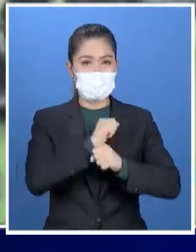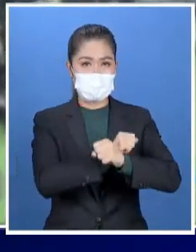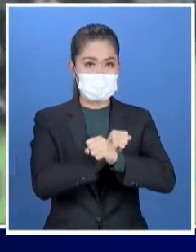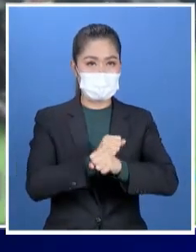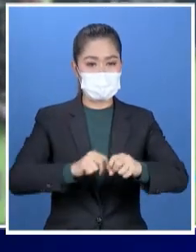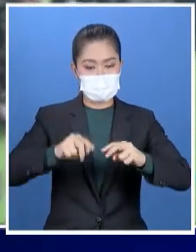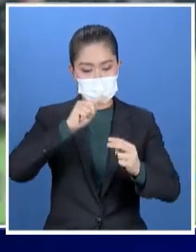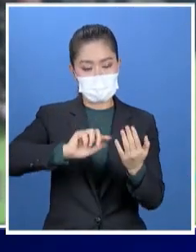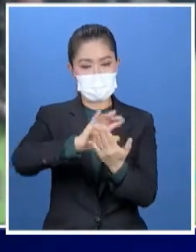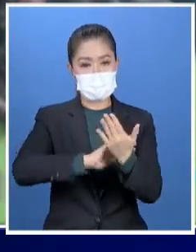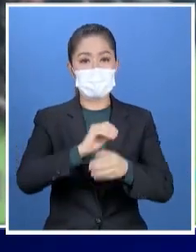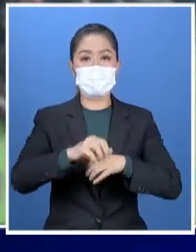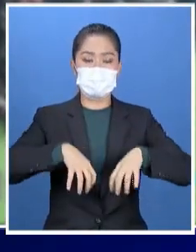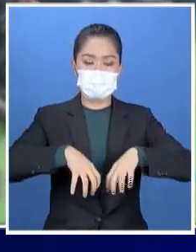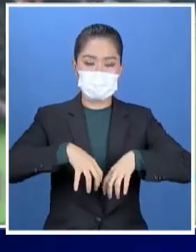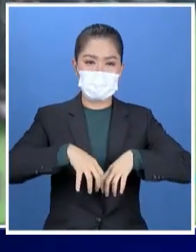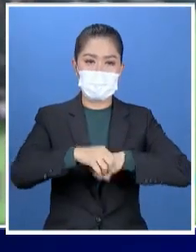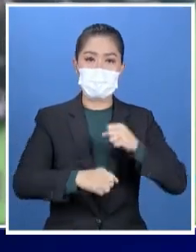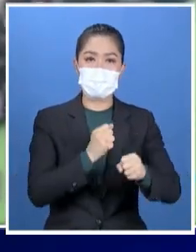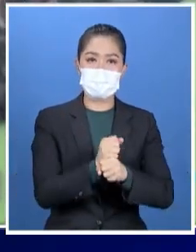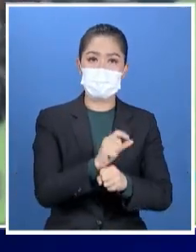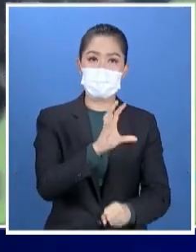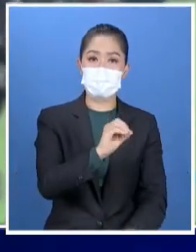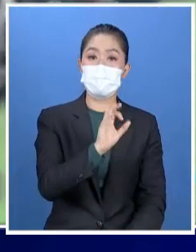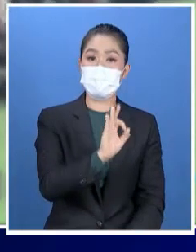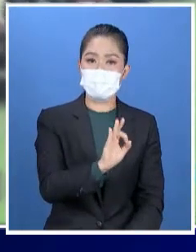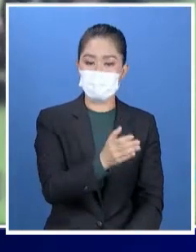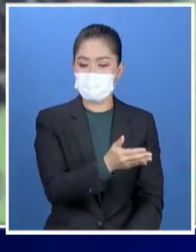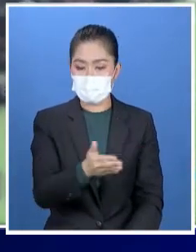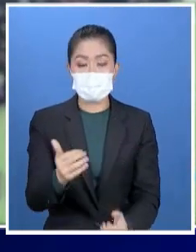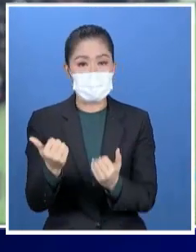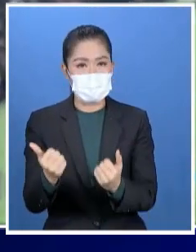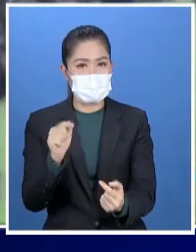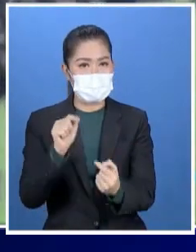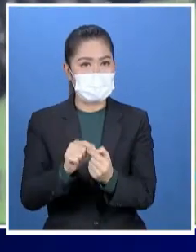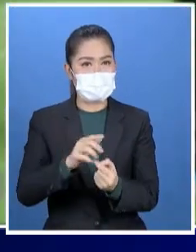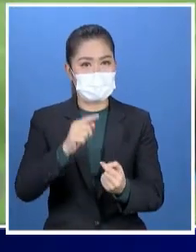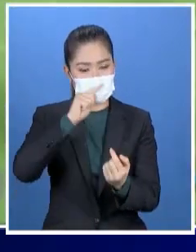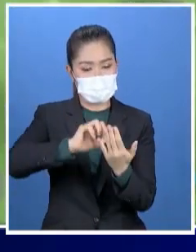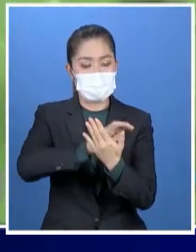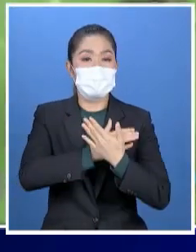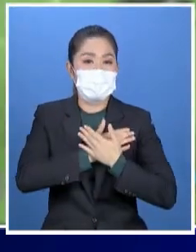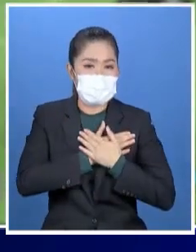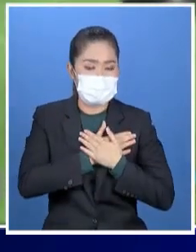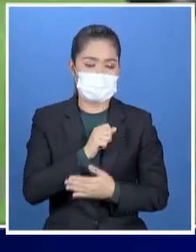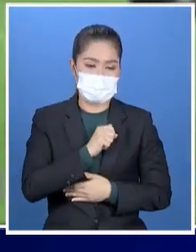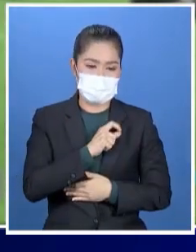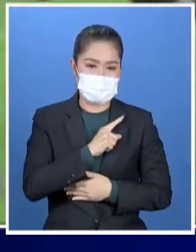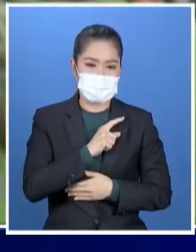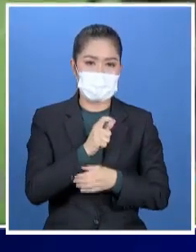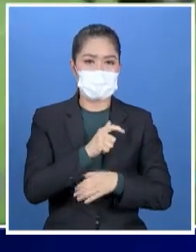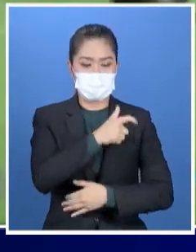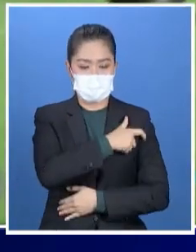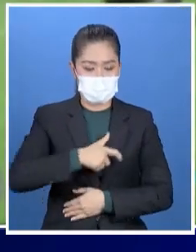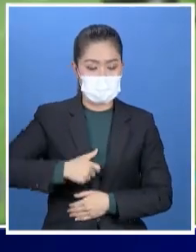าแผ่นดินจัดกันมาตั้งแต่ปี2559แล้วเป้าหมายคือให้เกิดความรักชาติศาสนาพระมหากษัตริย์แล้ว